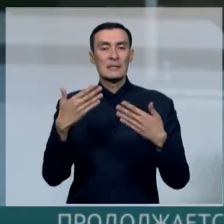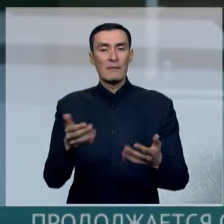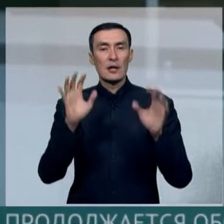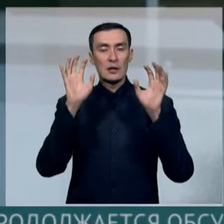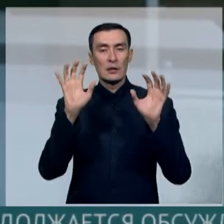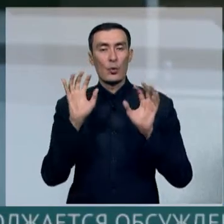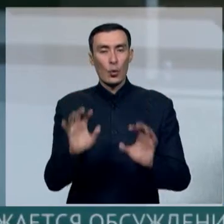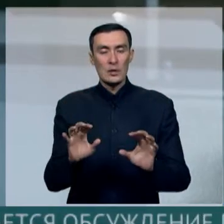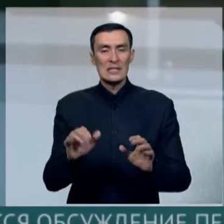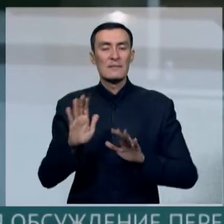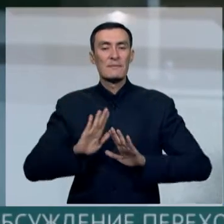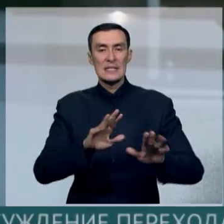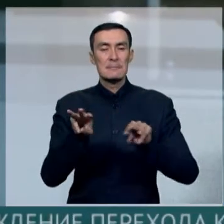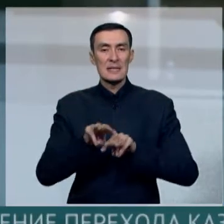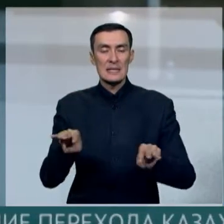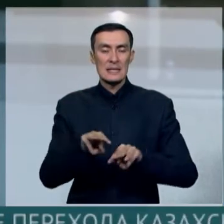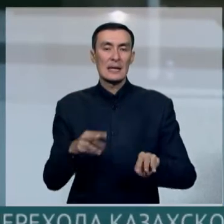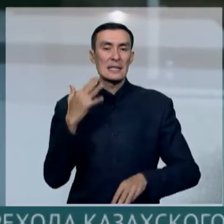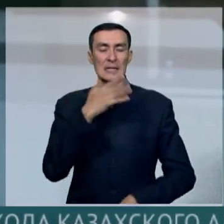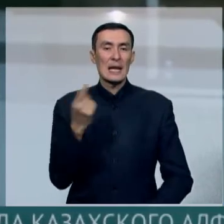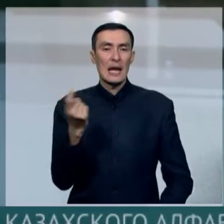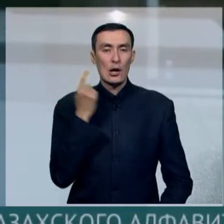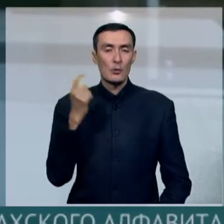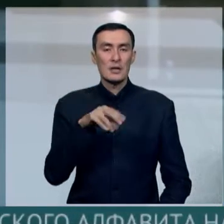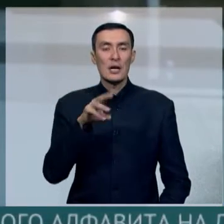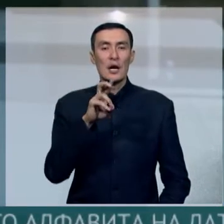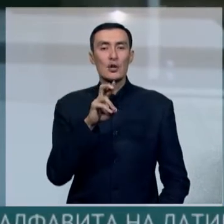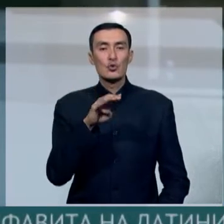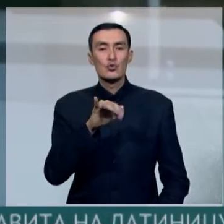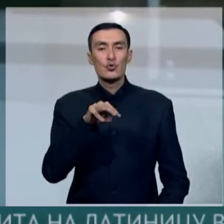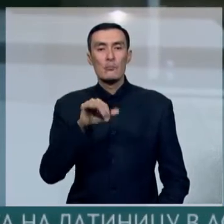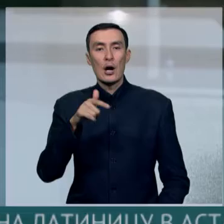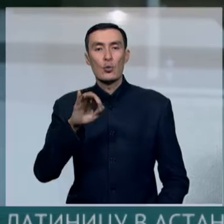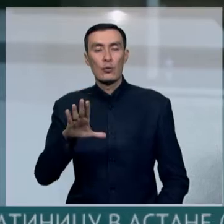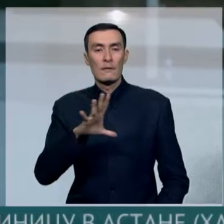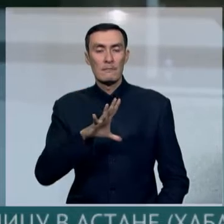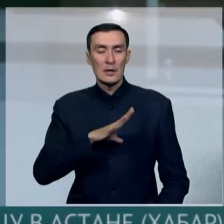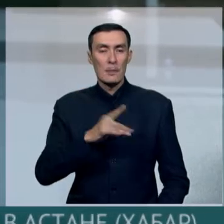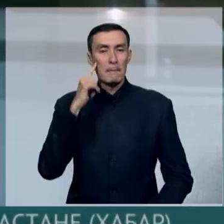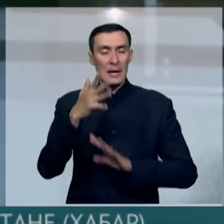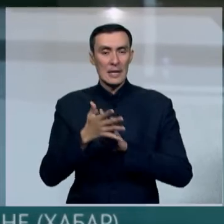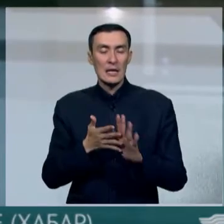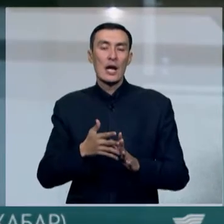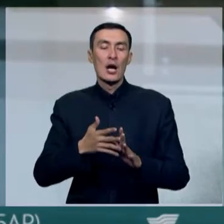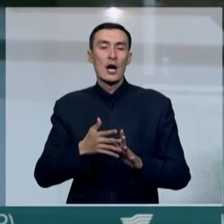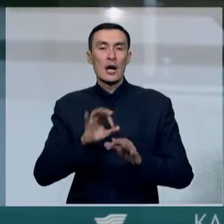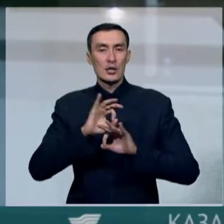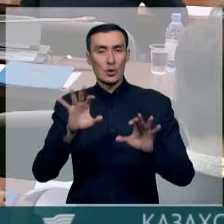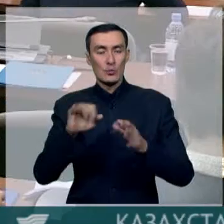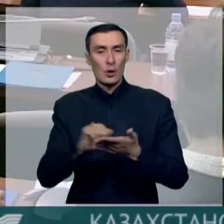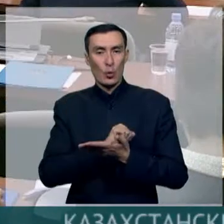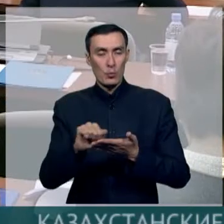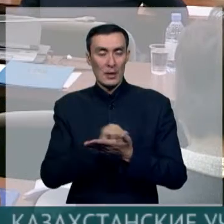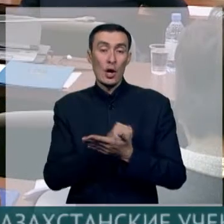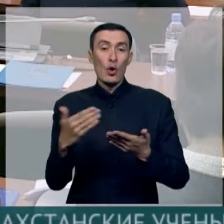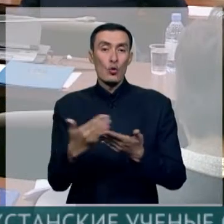кодекс вице-министр национальной экономики Айбатыр Жумагулов. Но чтобы было понятнее, остановлюсь на основных новеллах этого документа.